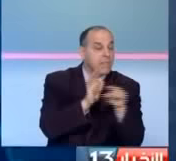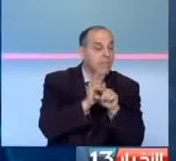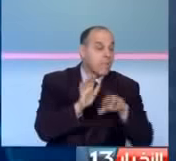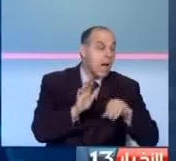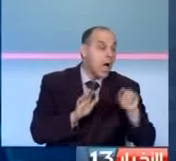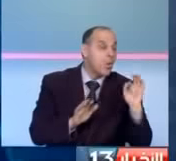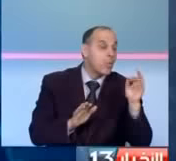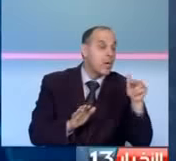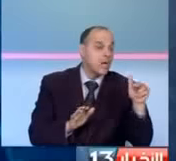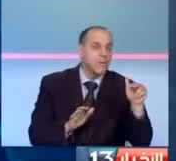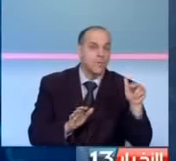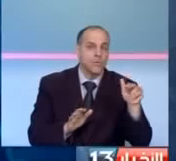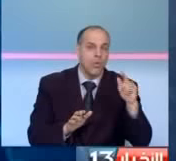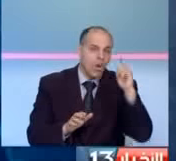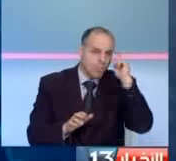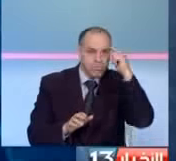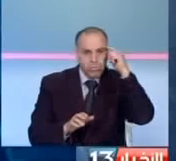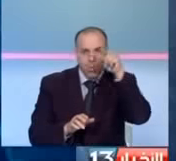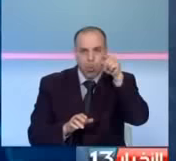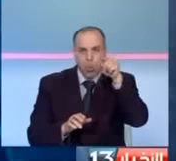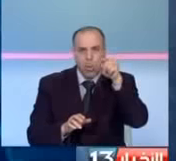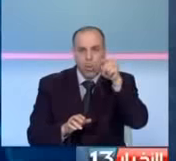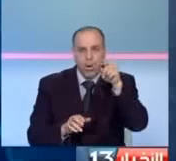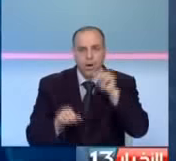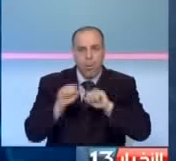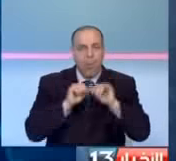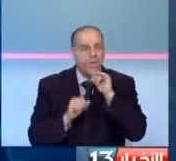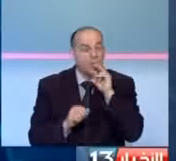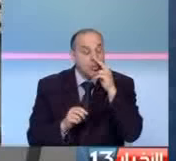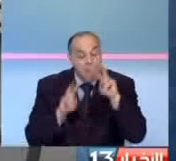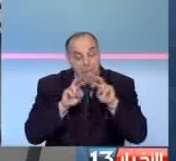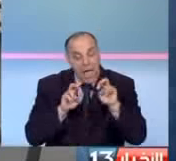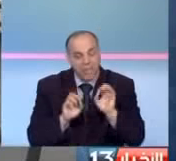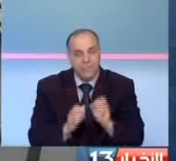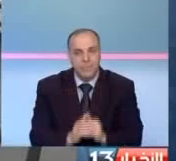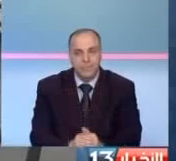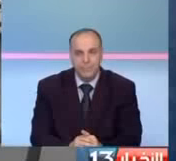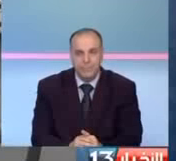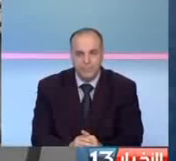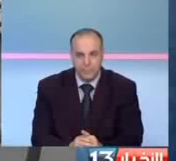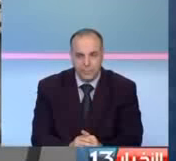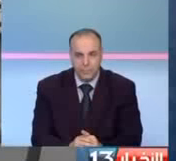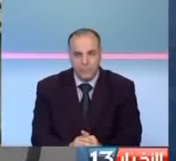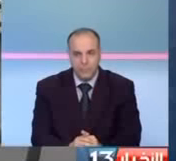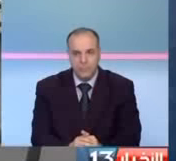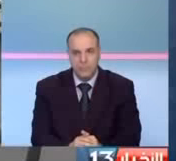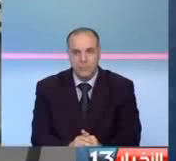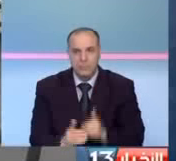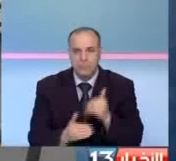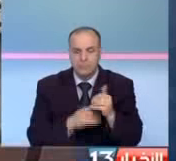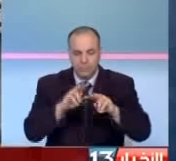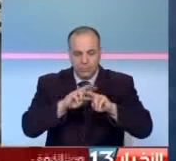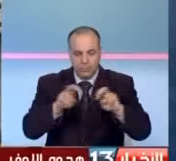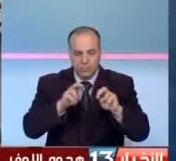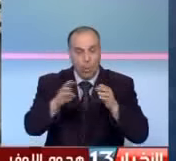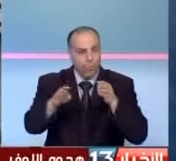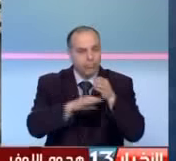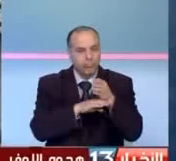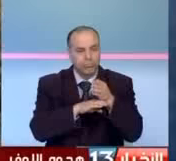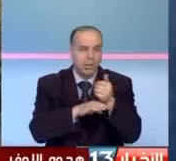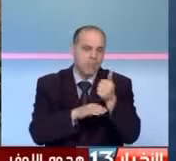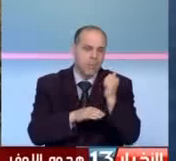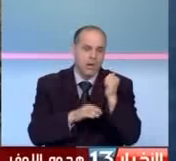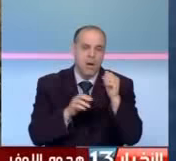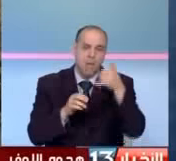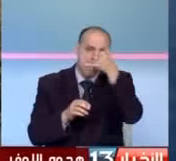إرهابي أو أن ما أقدم عليه هو تصرف فردي. مع تقدم التحقيقات في الهجوم الذي استهدف